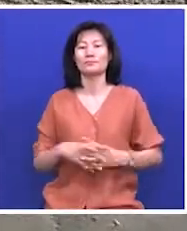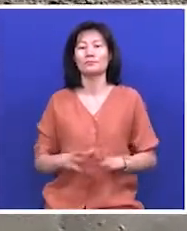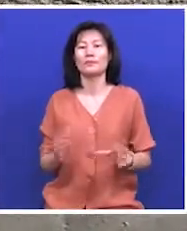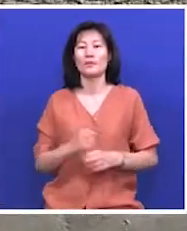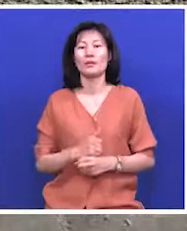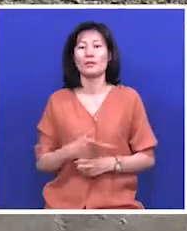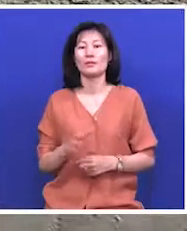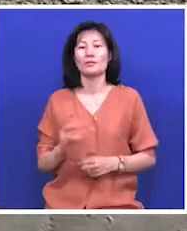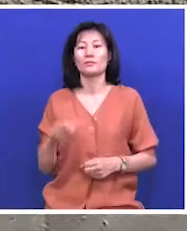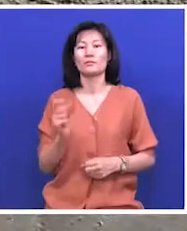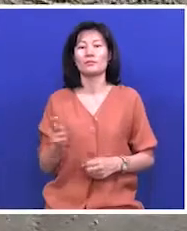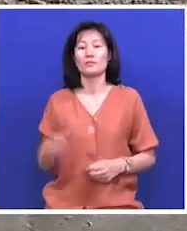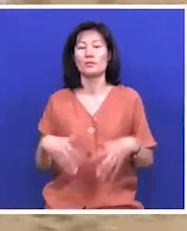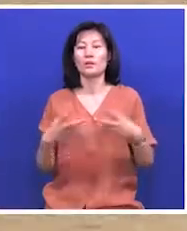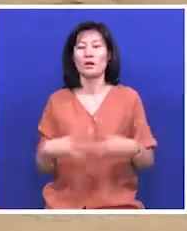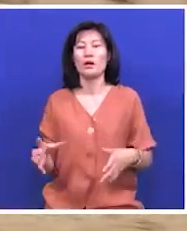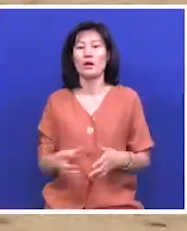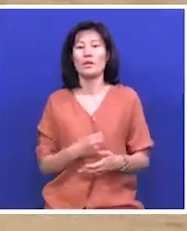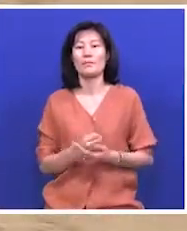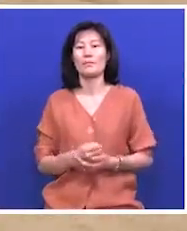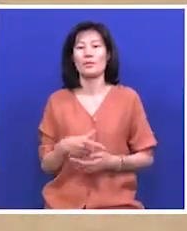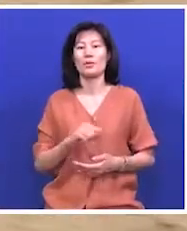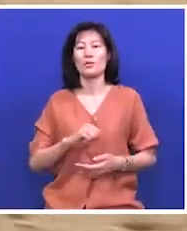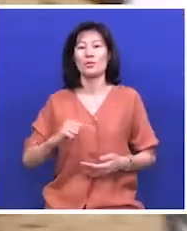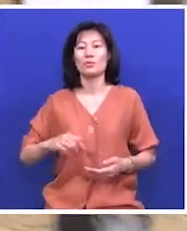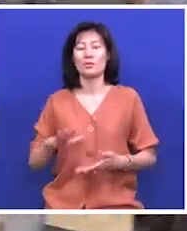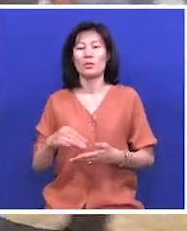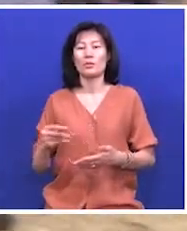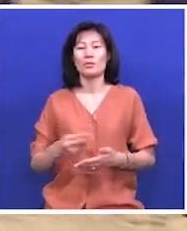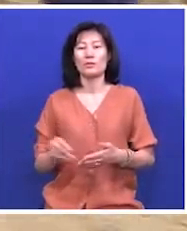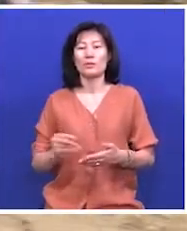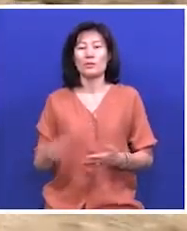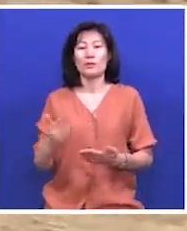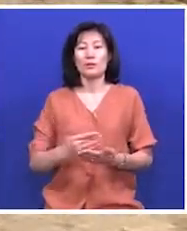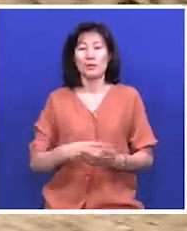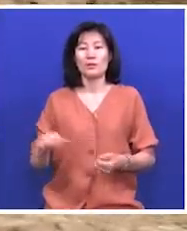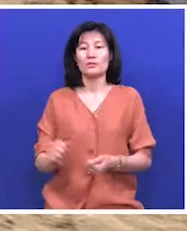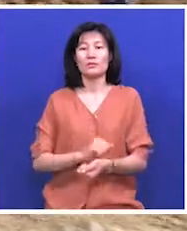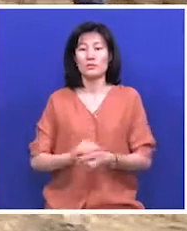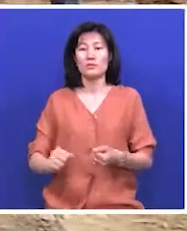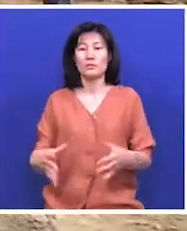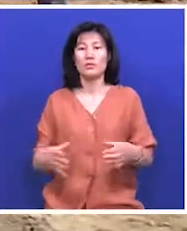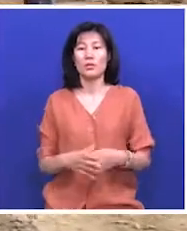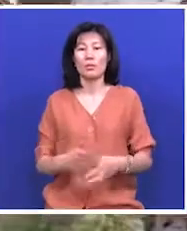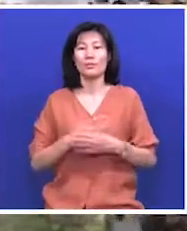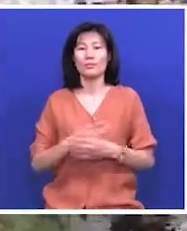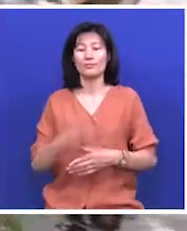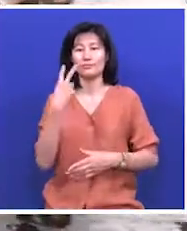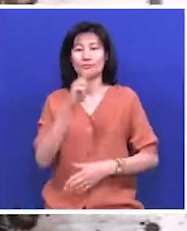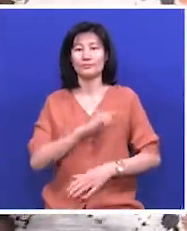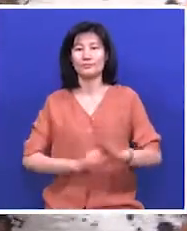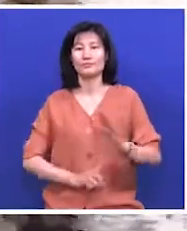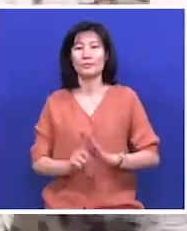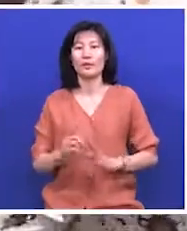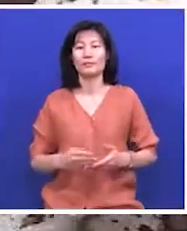қатар аудан әкімдігі зақымдалған тұрғын үйлерді есептеу және тұрғындарға өтемақы алу үшін кезек құжаттарды жинау бойынша көмек